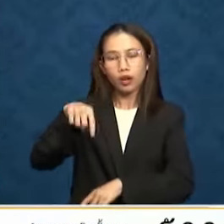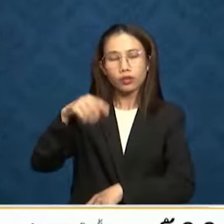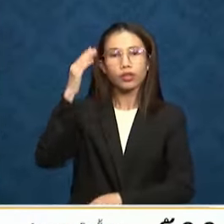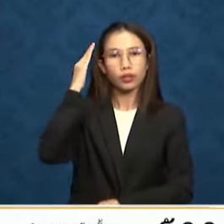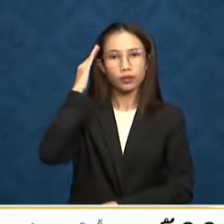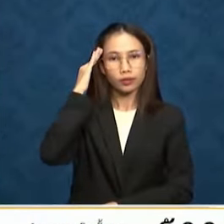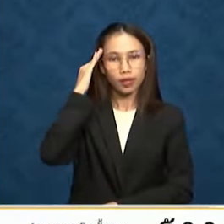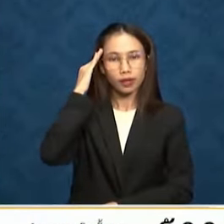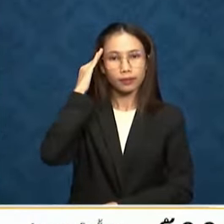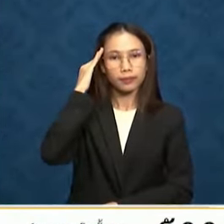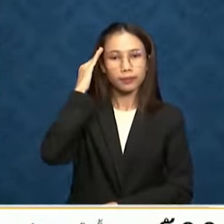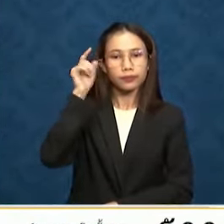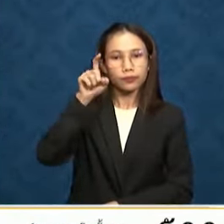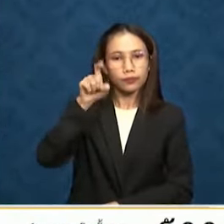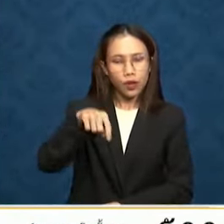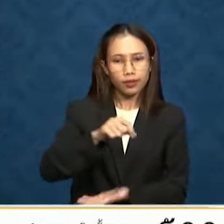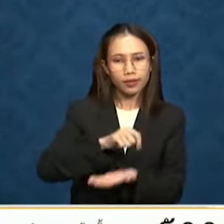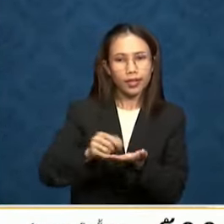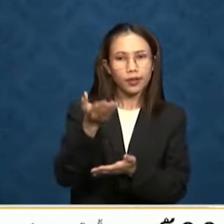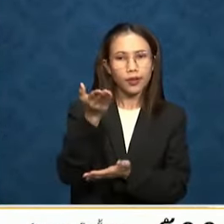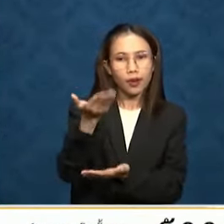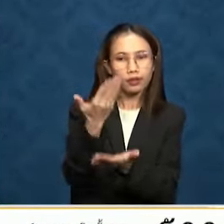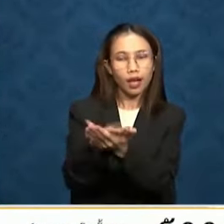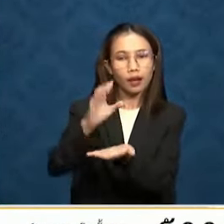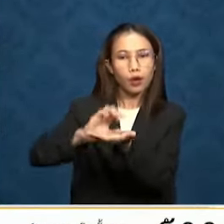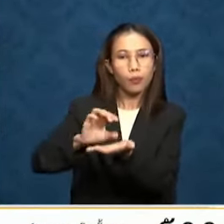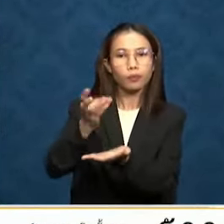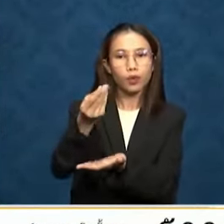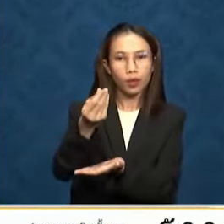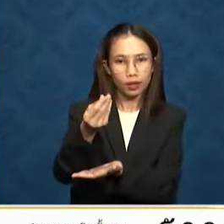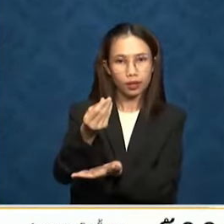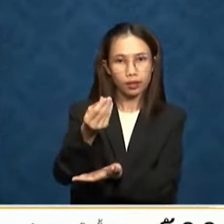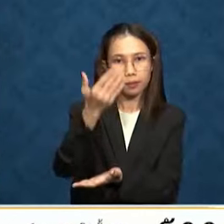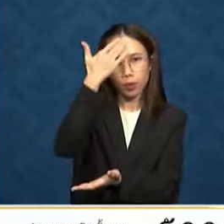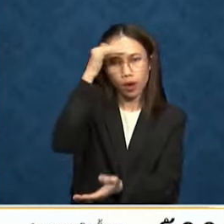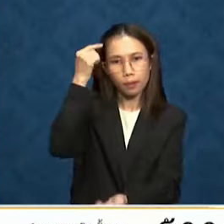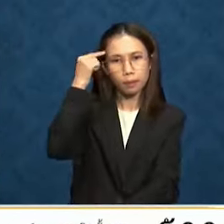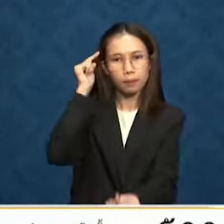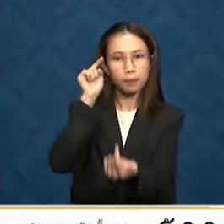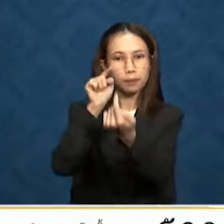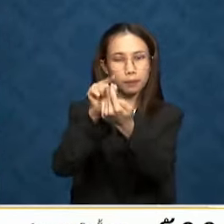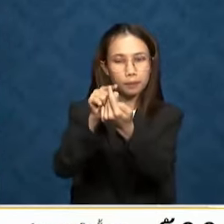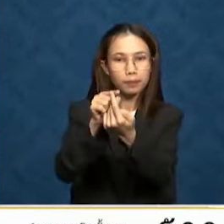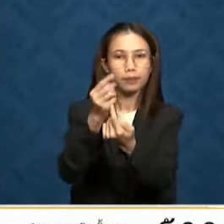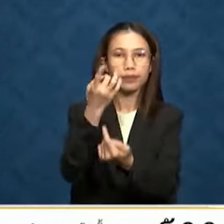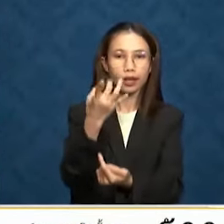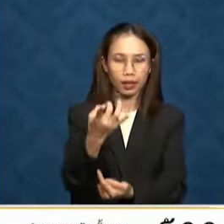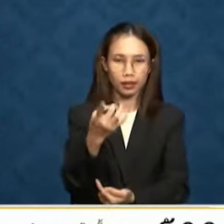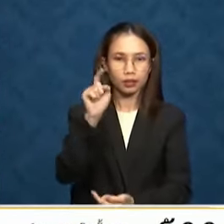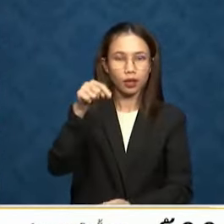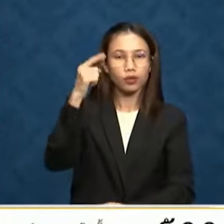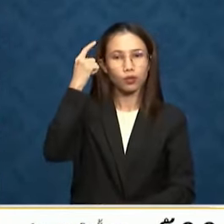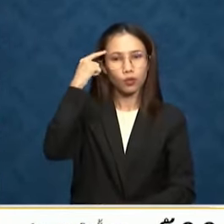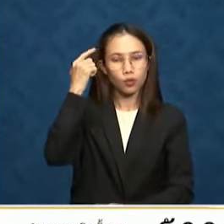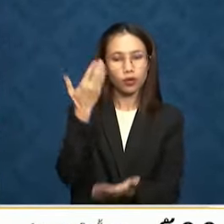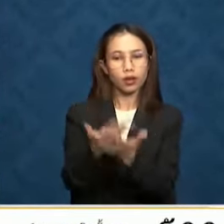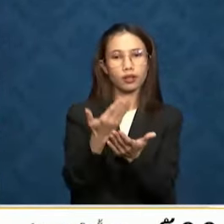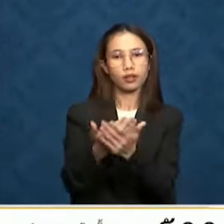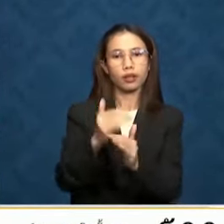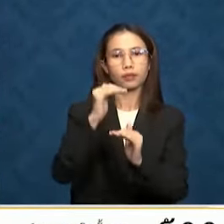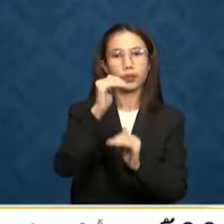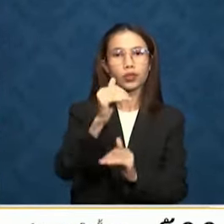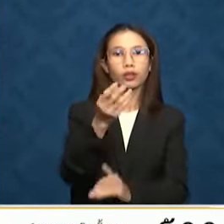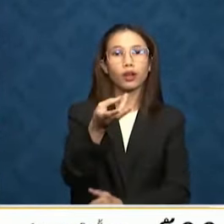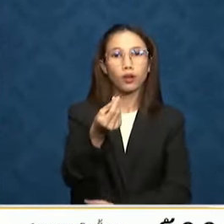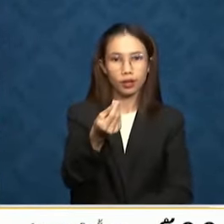ว่าต้องเขียนคำของบประมาณนะคะเพื่อมาบรรลุเป้าหมายอะไรในปีนี้ด้วยกรอบงบประมาณเท่า